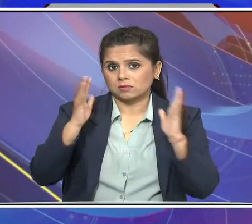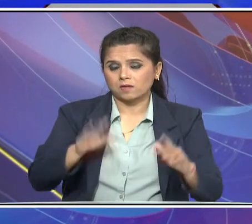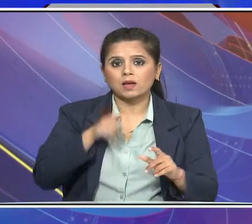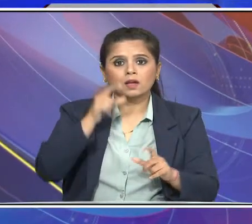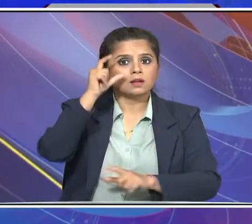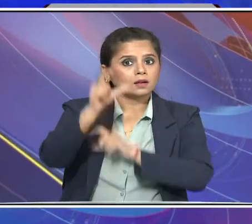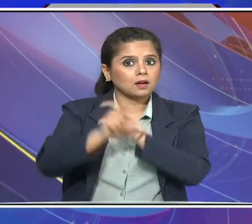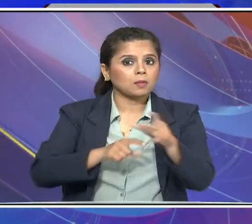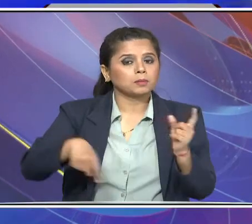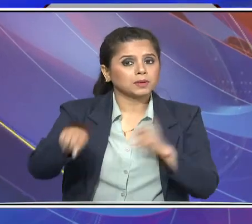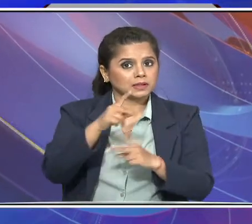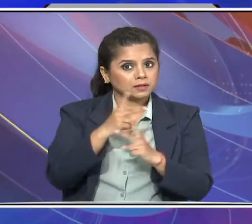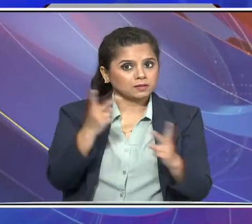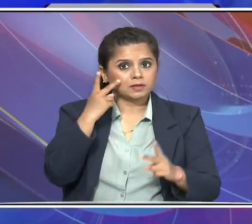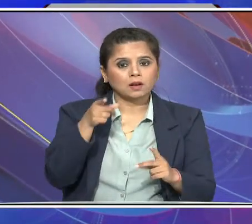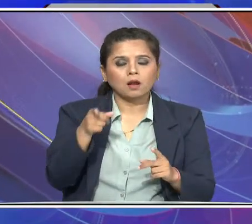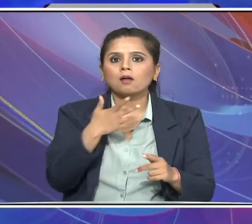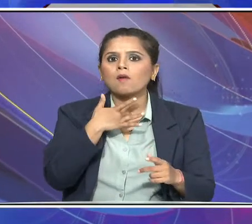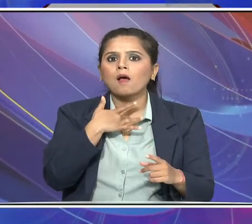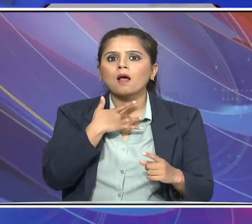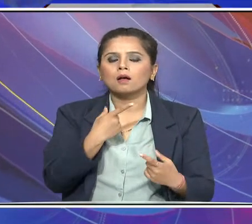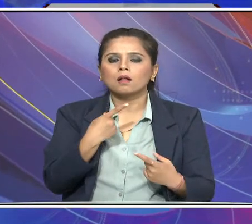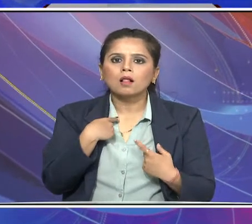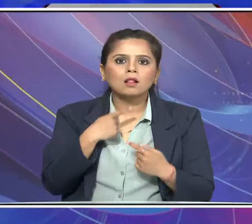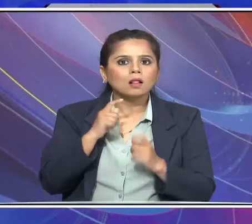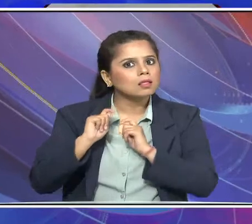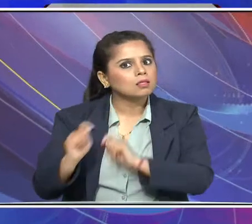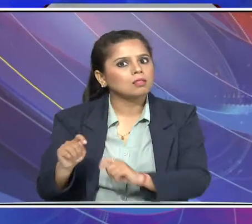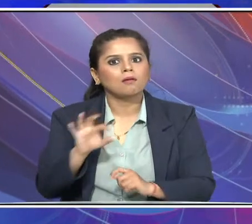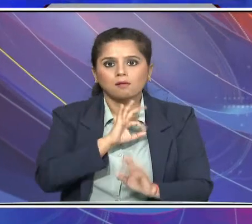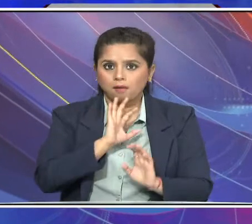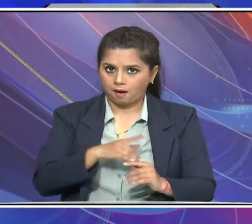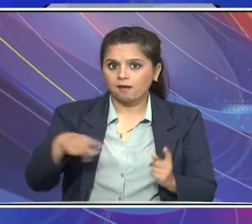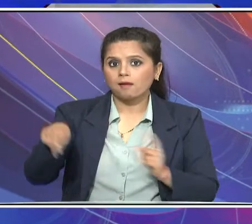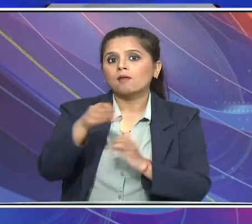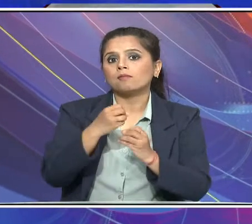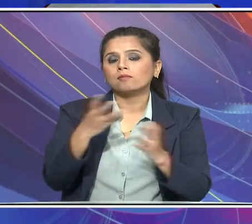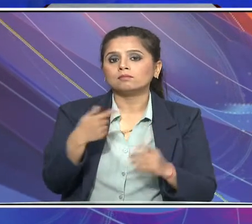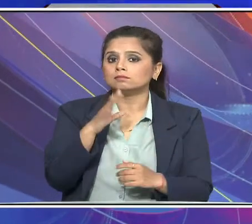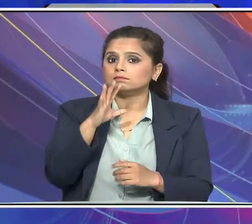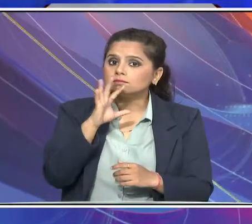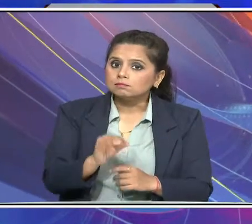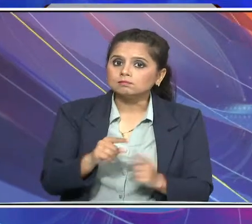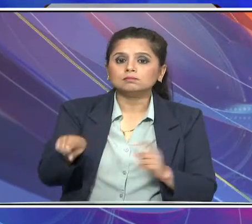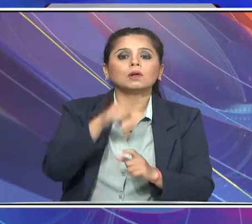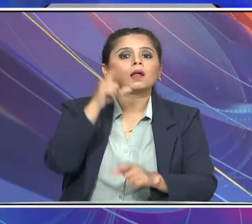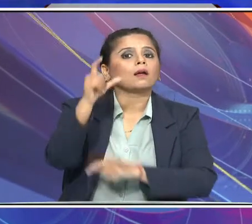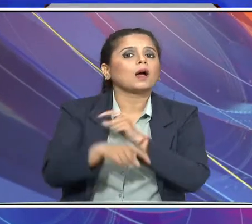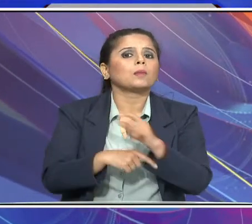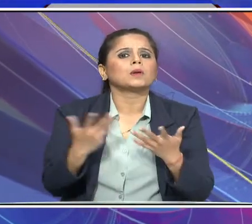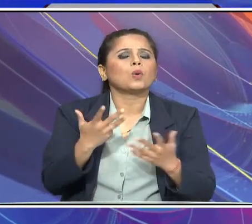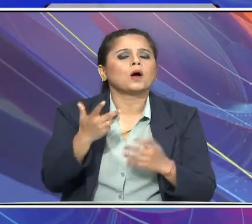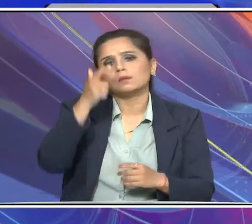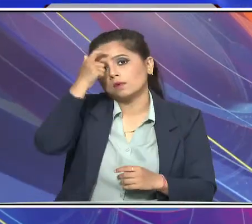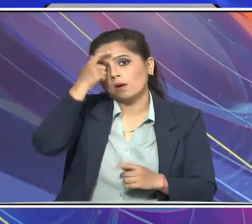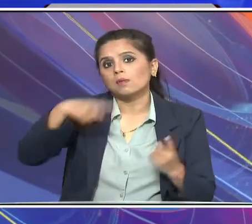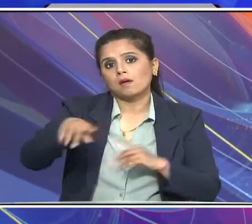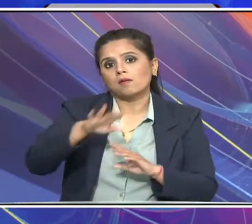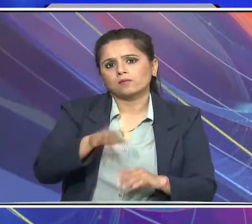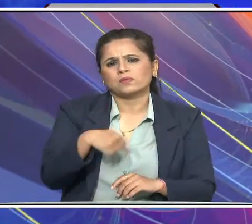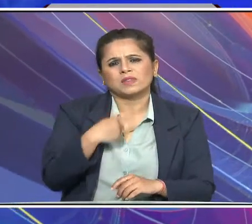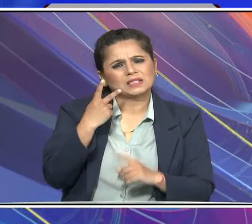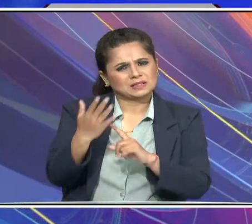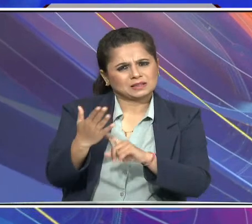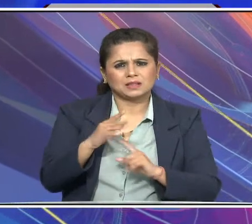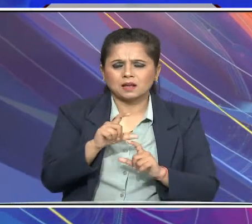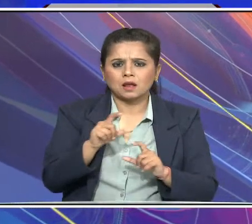उससे अट्रैक्ट भी होती है और उसमें हमें एक्चुअल इंडस्ट्रीज को क्या दिक्कतें होती है वह हमारे सामने